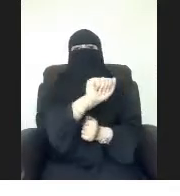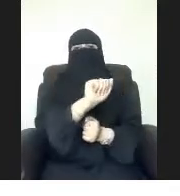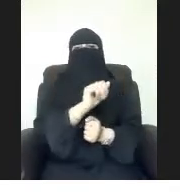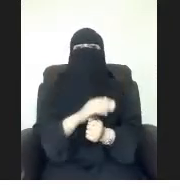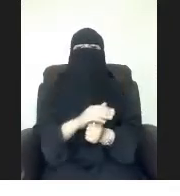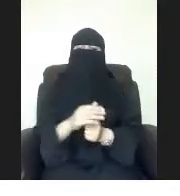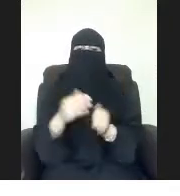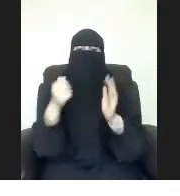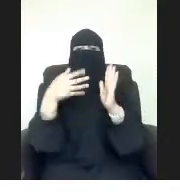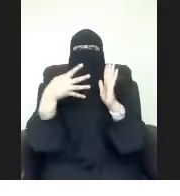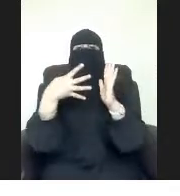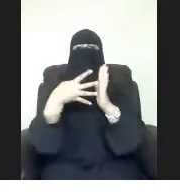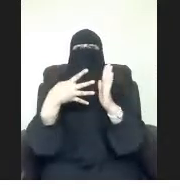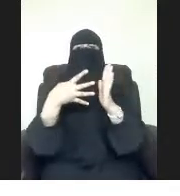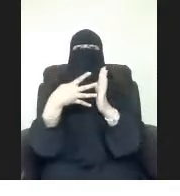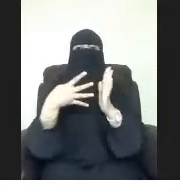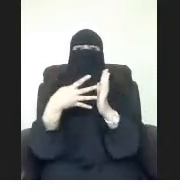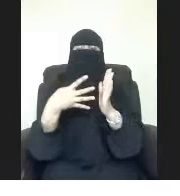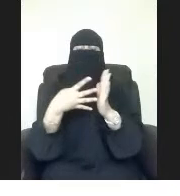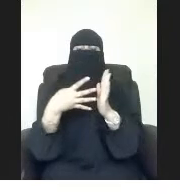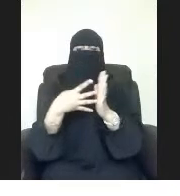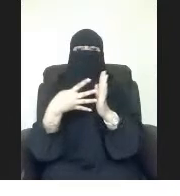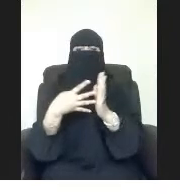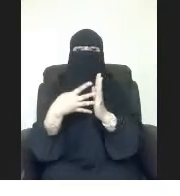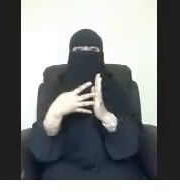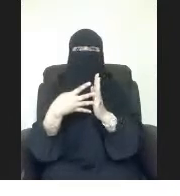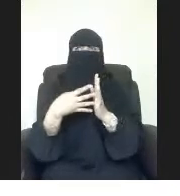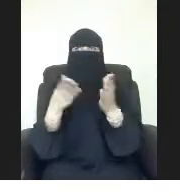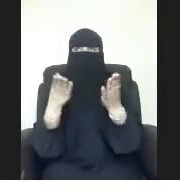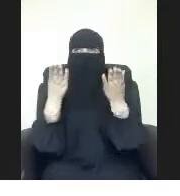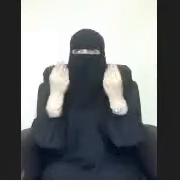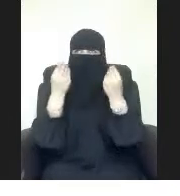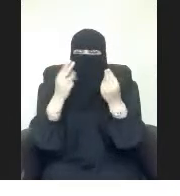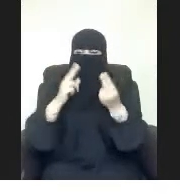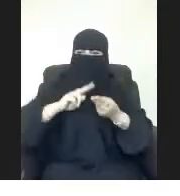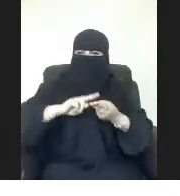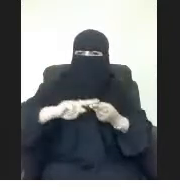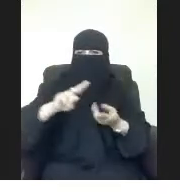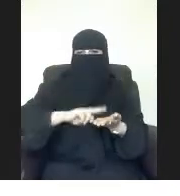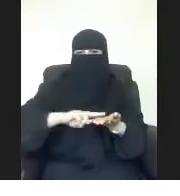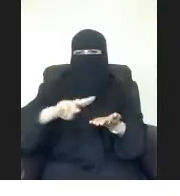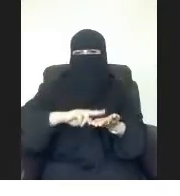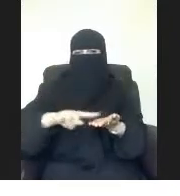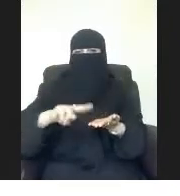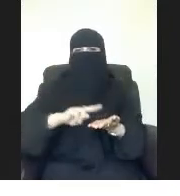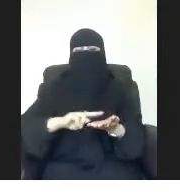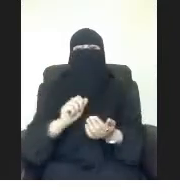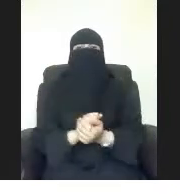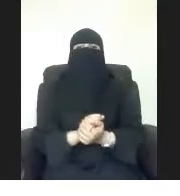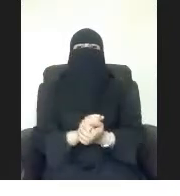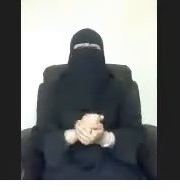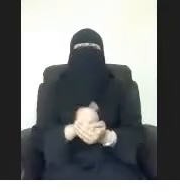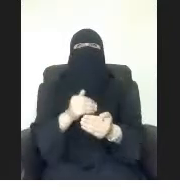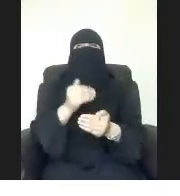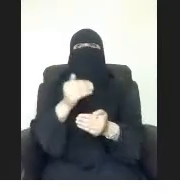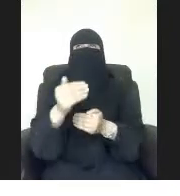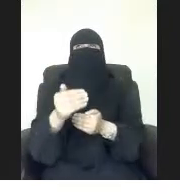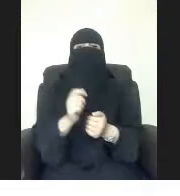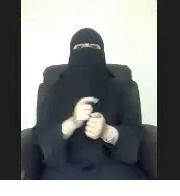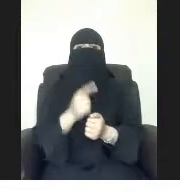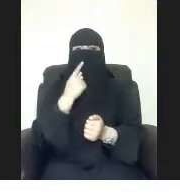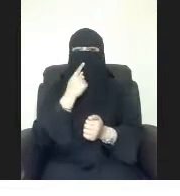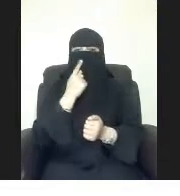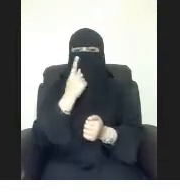الجامعات عندما بدأت من خلال الدراسة بالمراسلة إلى آخر أجيال التعليم عن بعد. لكن في